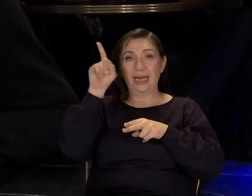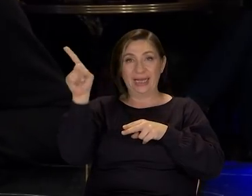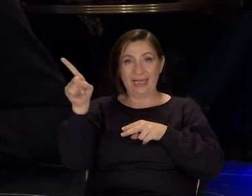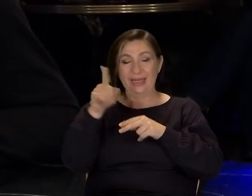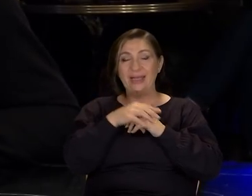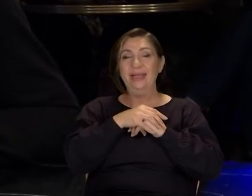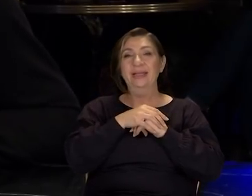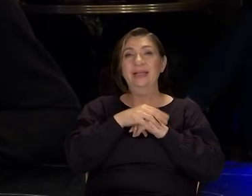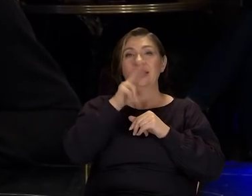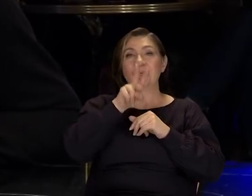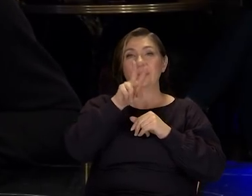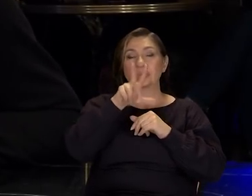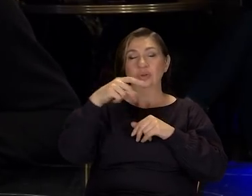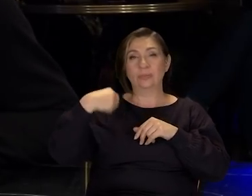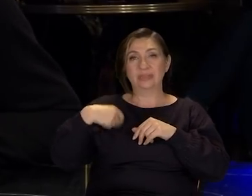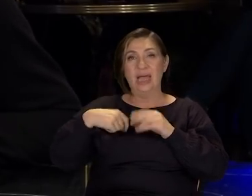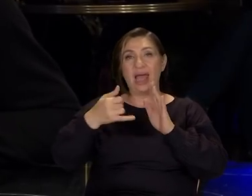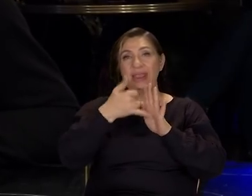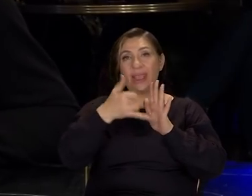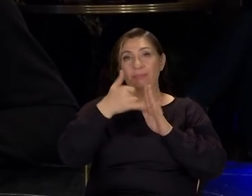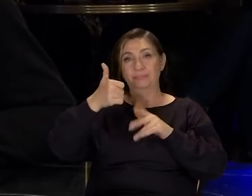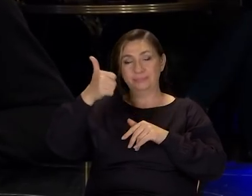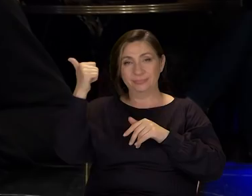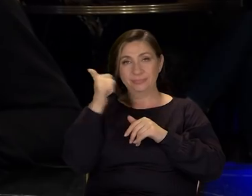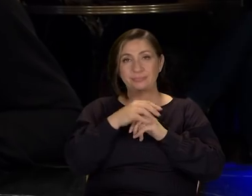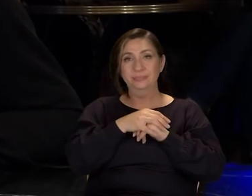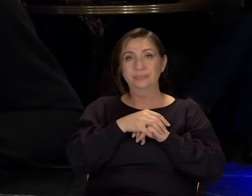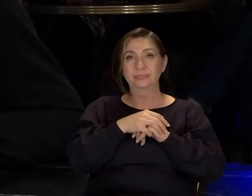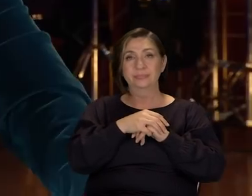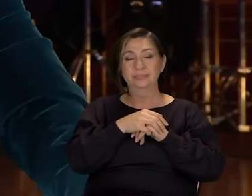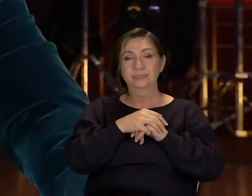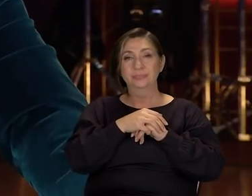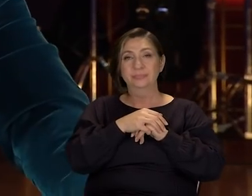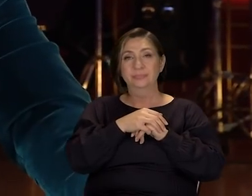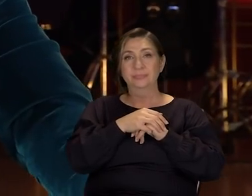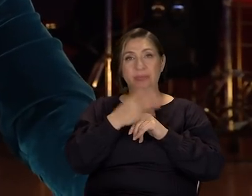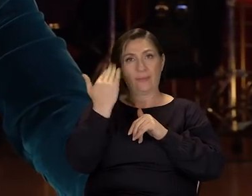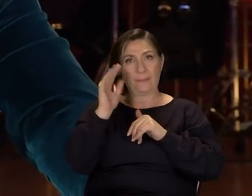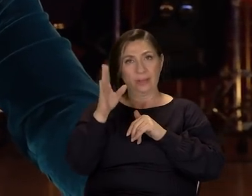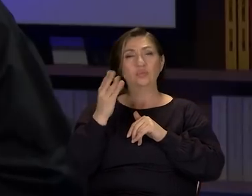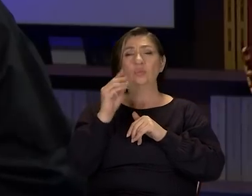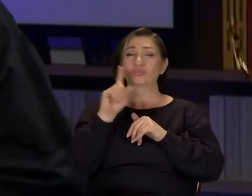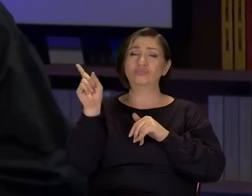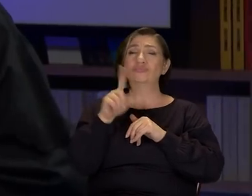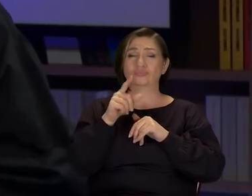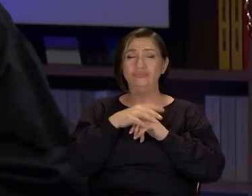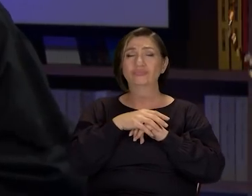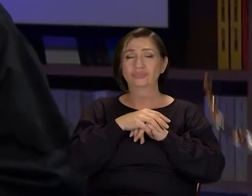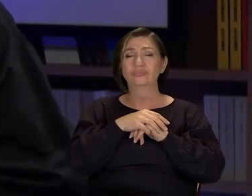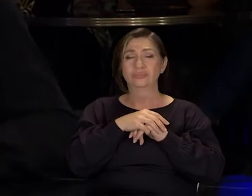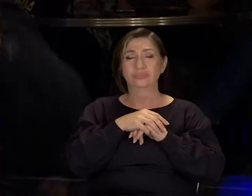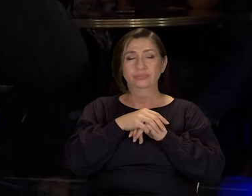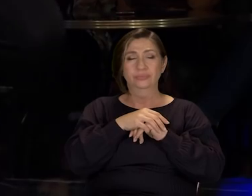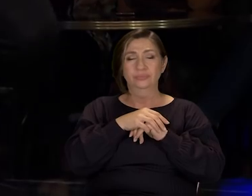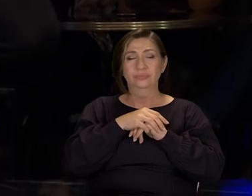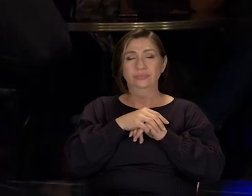oynuyoruz. Maşallah. 23 pazartesi Gaziantep'te oynuyoruz. Vay orada Gaziantep evet. Mükemmel. Daha önce gittiniz mi? Çok gittim ben evet. De. Ben de. Tiyatro çok gittim.